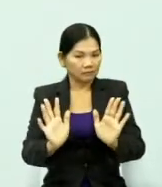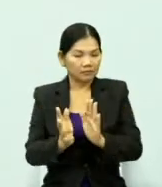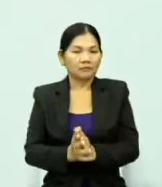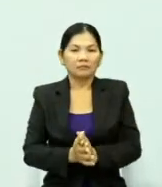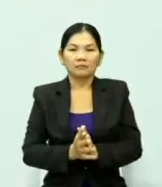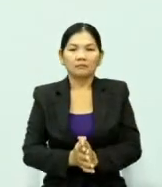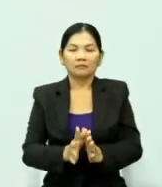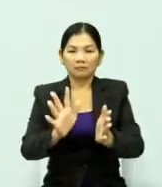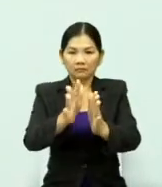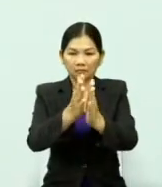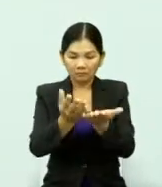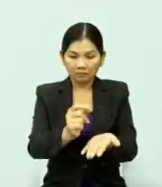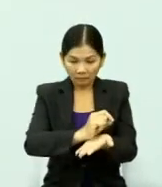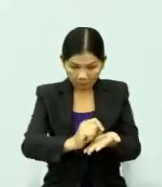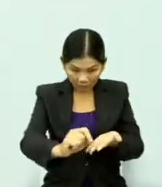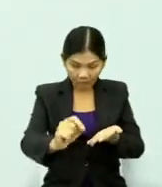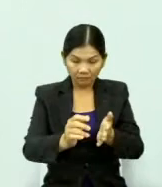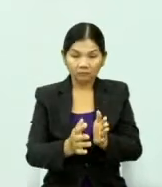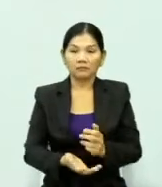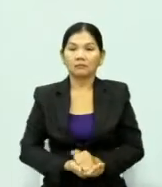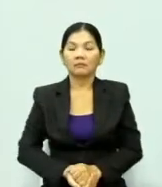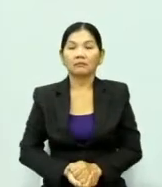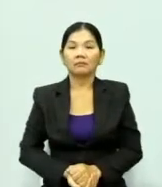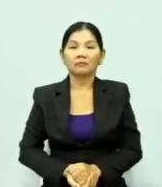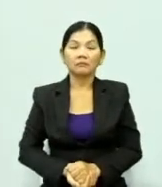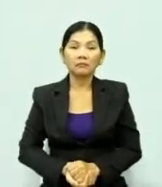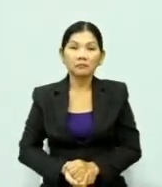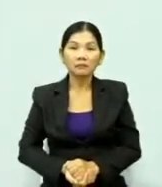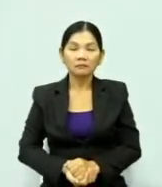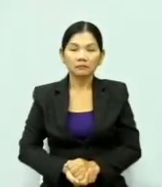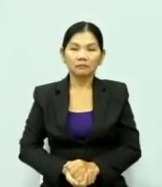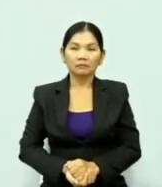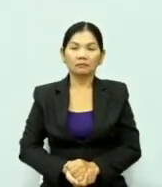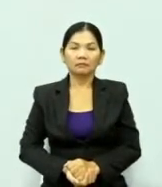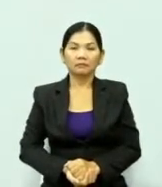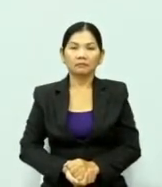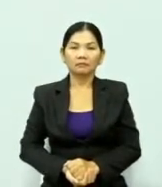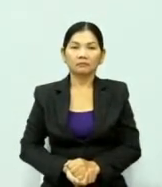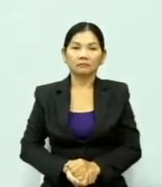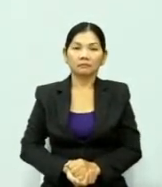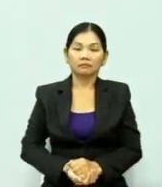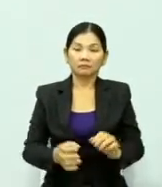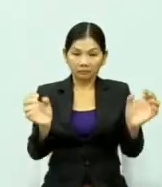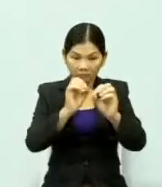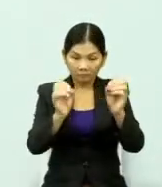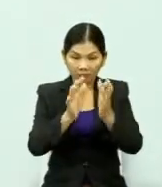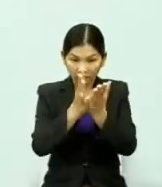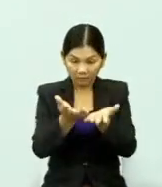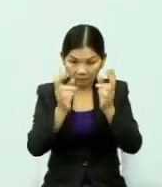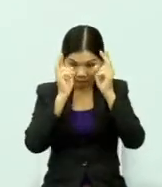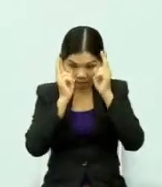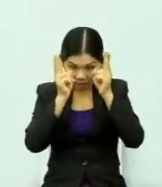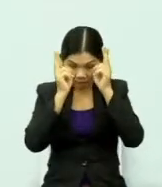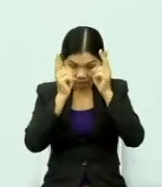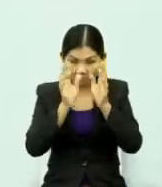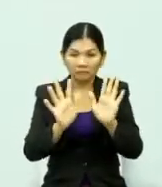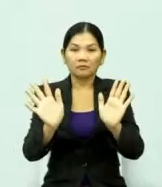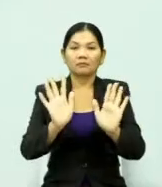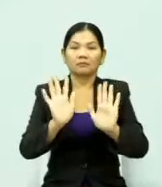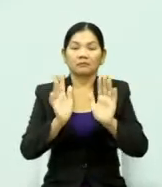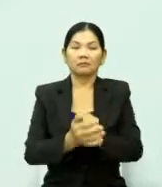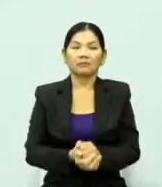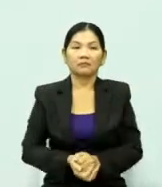con đặt khăn ông sư phơi sơ xe rồi bỏ con mà đồng tiết con ọt sơ sơ chô khăn nông sơ phơi chùm nuôi con